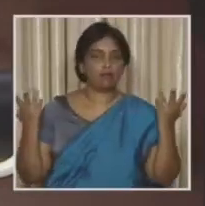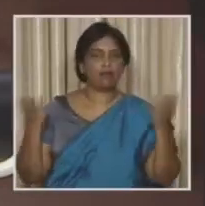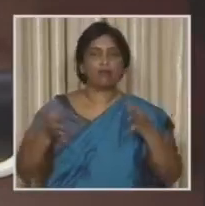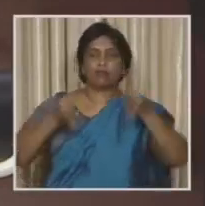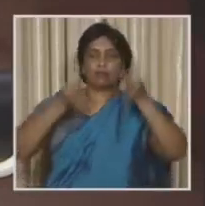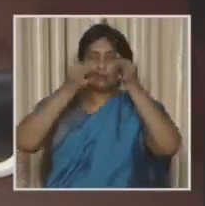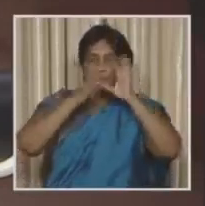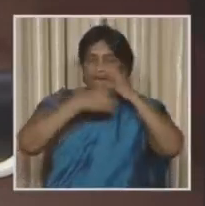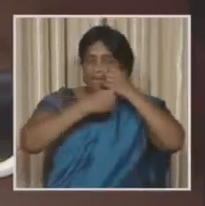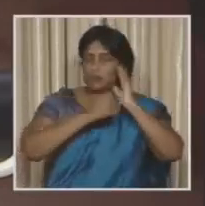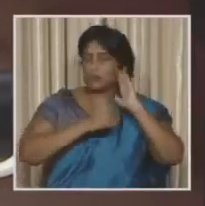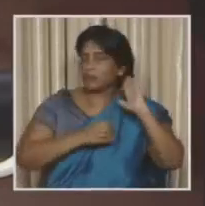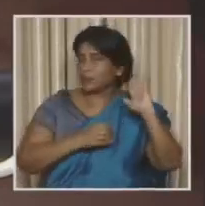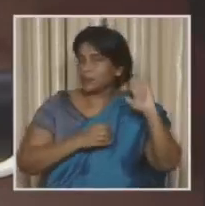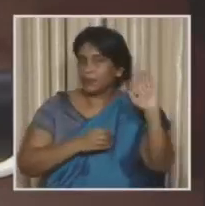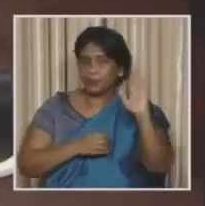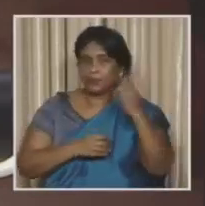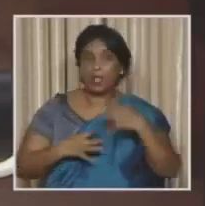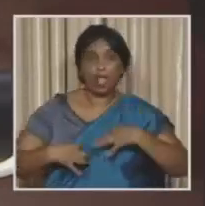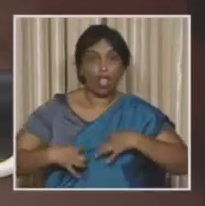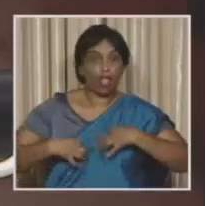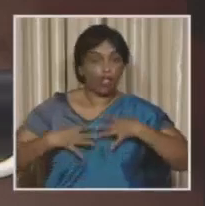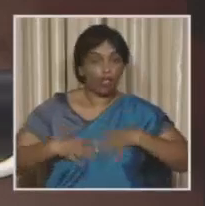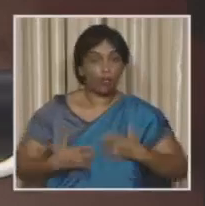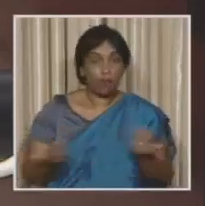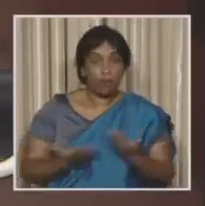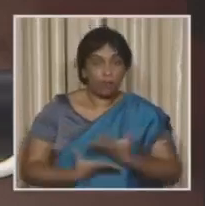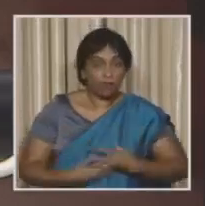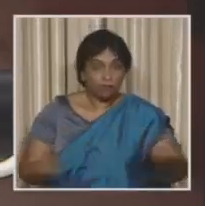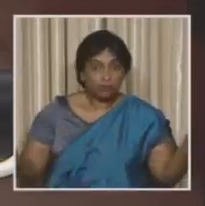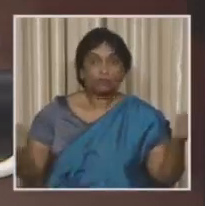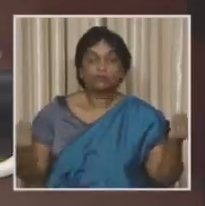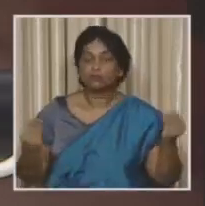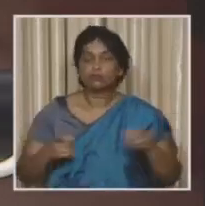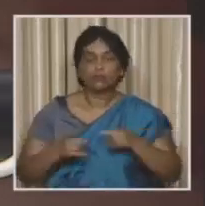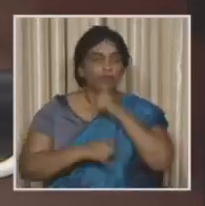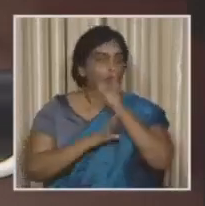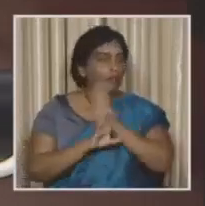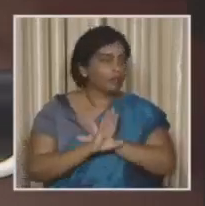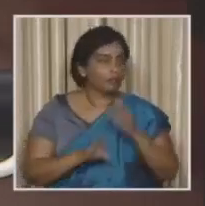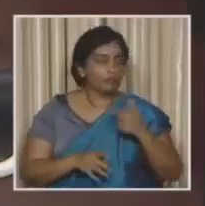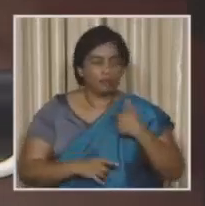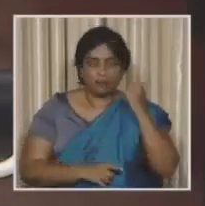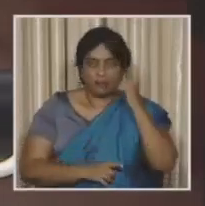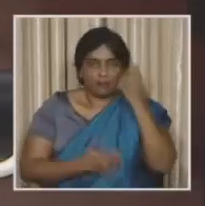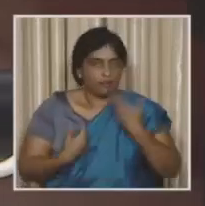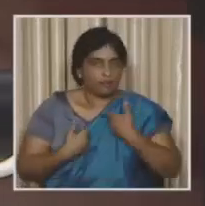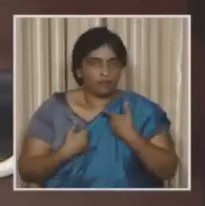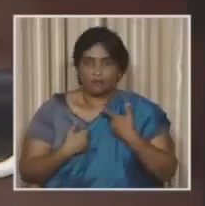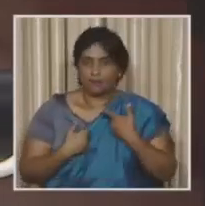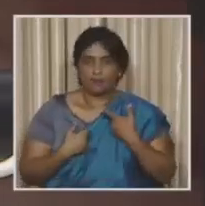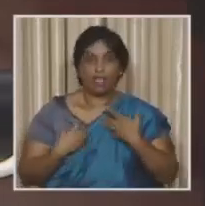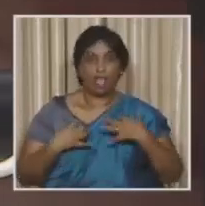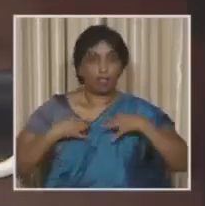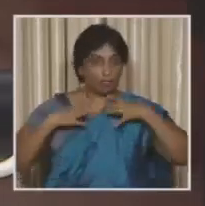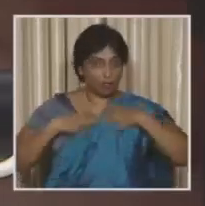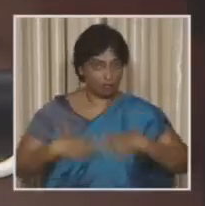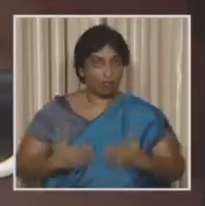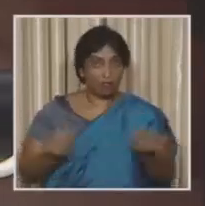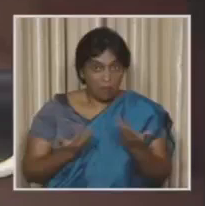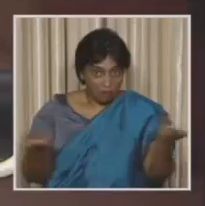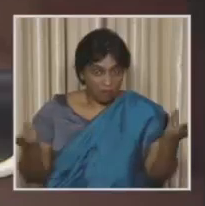විද්‍යාවේ කොතනකවත් ඇඳුම් ඇඳලා වඳ කරන්න පුළුවන් කියලා සාකච්ඡාවක් වෙලා නැහැ මා දන්න ඉතිහාසෙ. ඇඳුමක් ඇඳලා වඳ